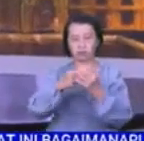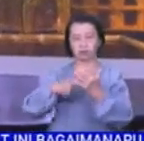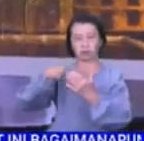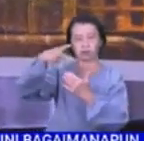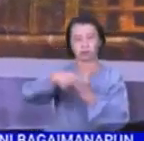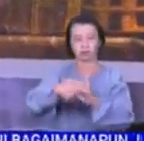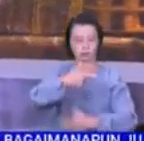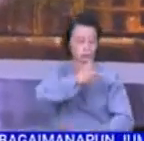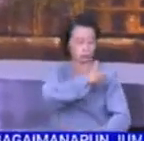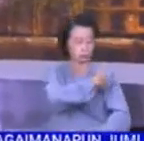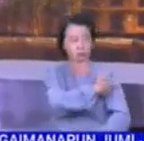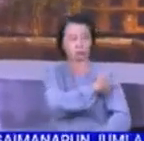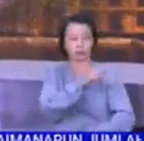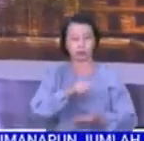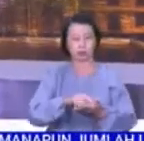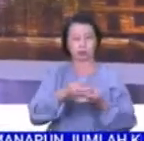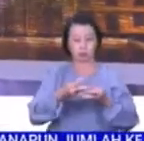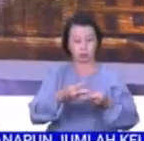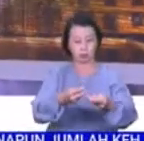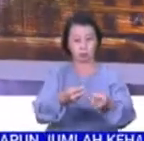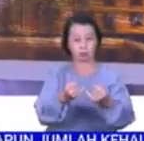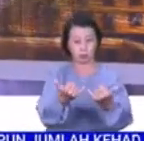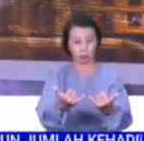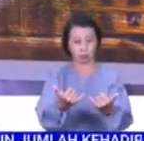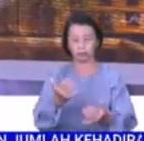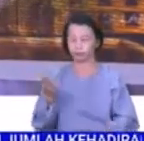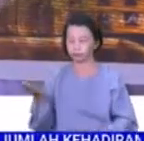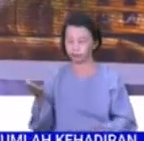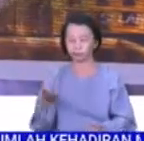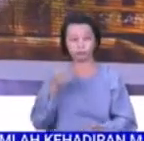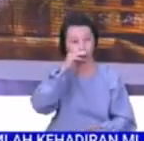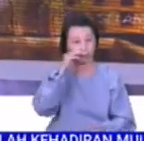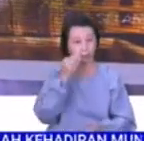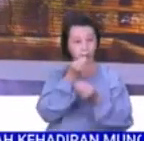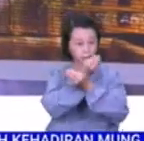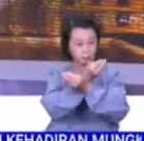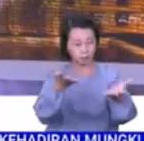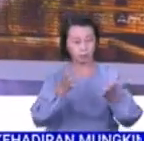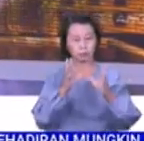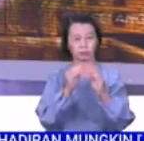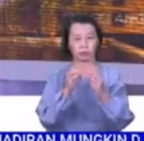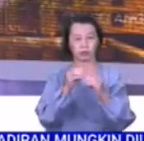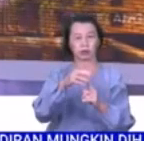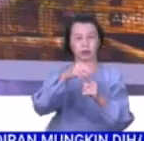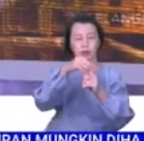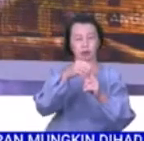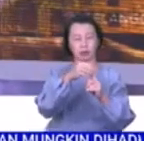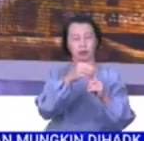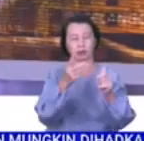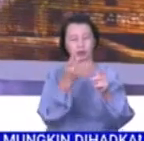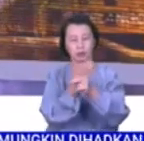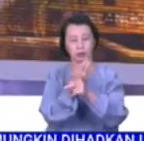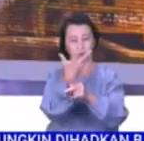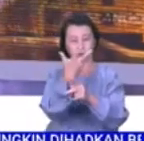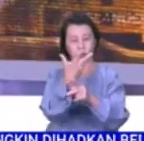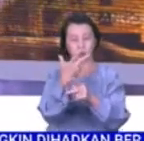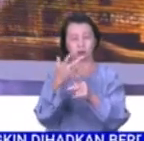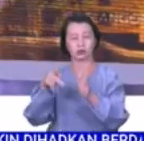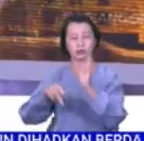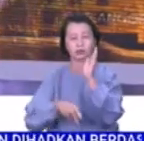program imunisasi yang berjalan lancar beliau maklum kan peka itu dalam musyawarah harus bangga ketiga parlimen